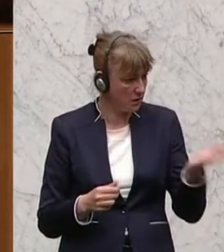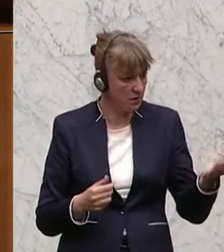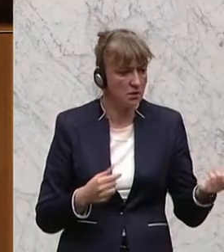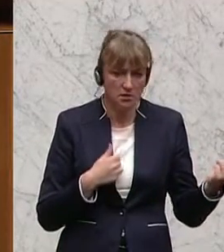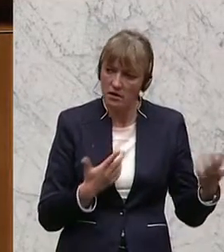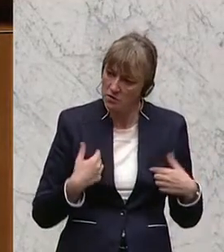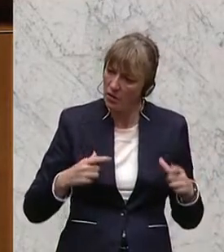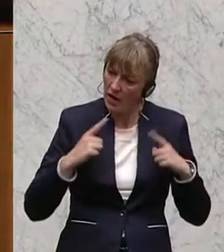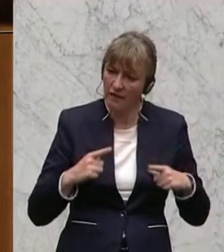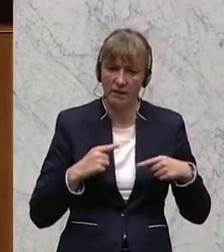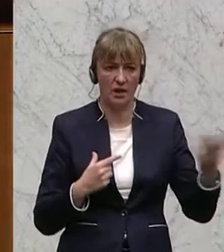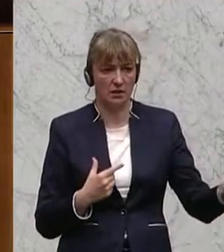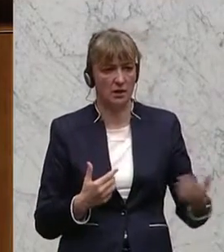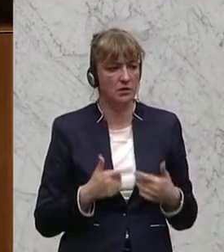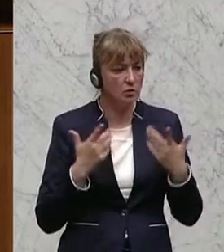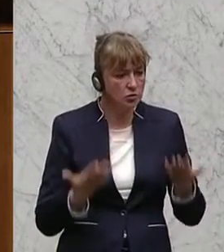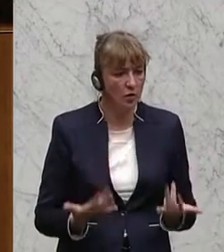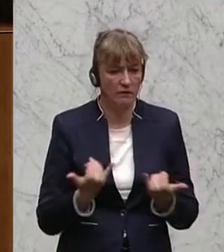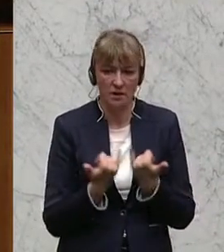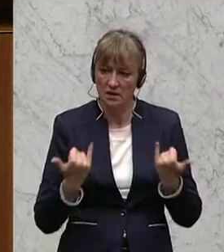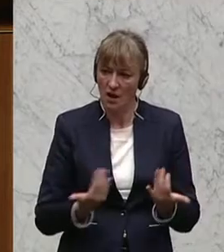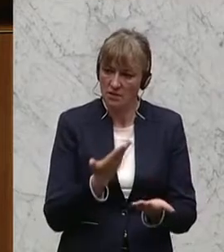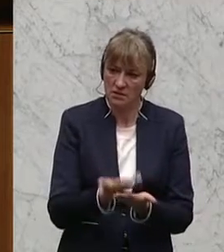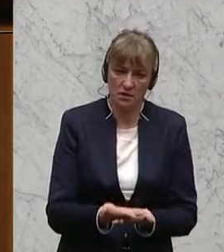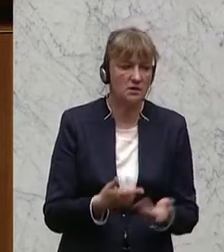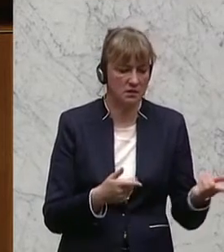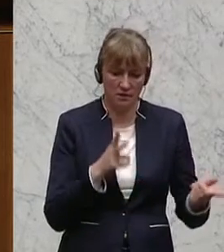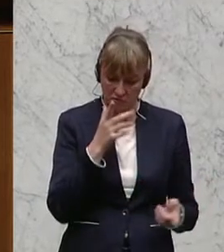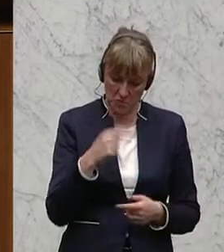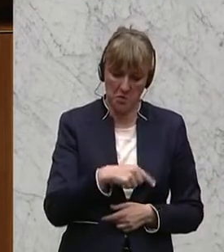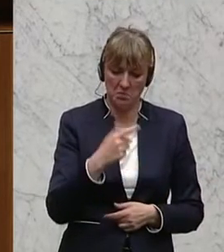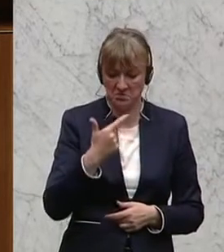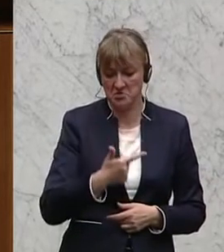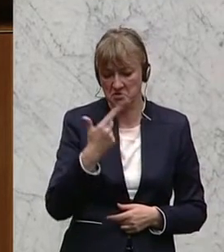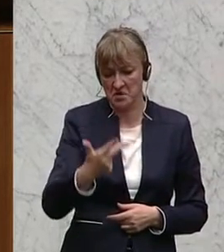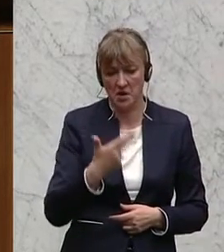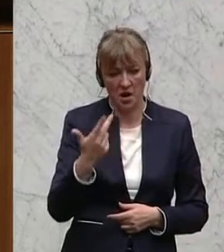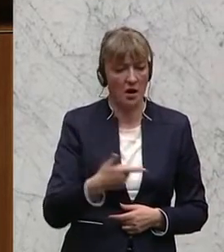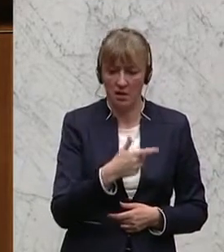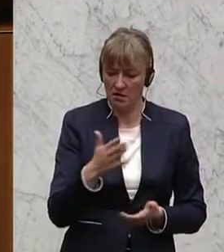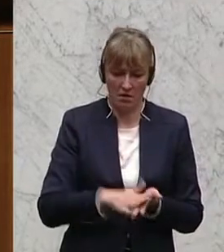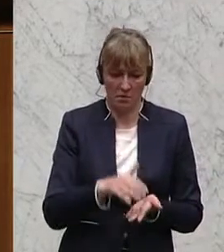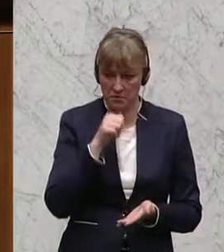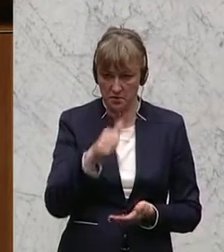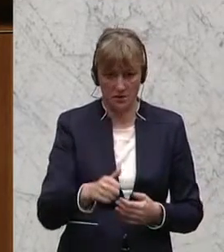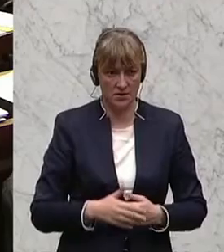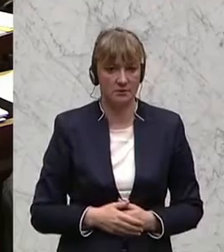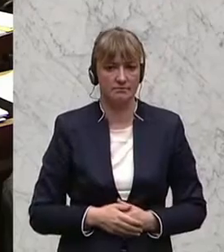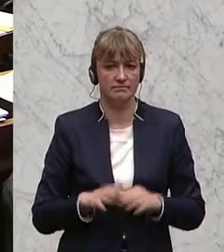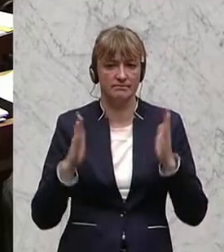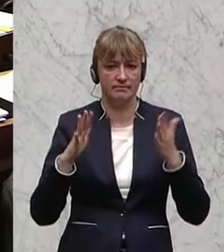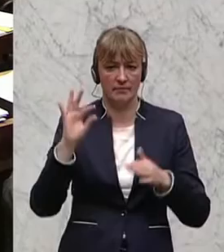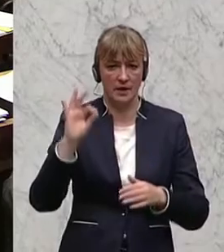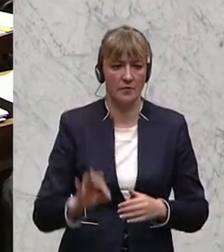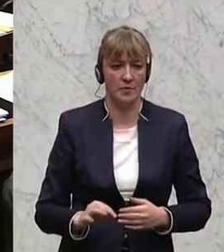hätte ich mir von Ihnen erwartet. So wie Sie es jetzt vorlegen, werden Sie feststellen müssen in 1, 2, 3 Jahren, dass es nicht funktioniert hat.